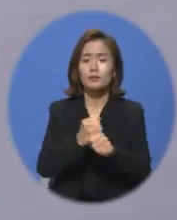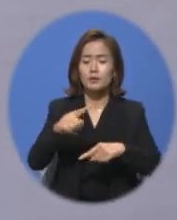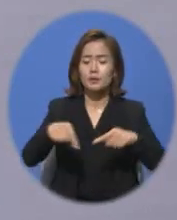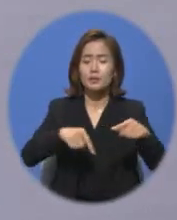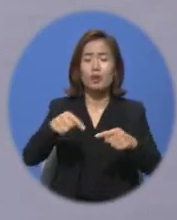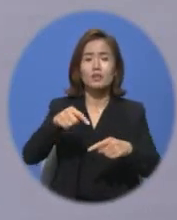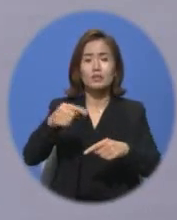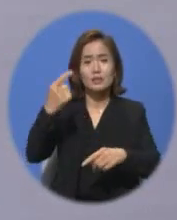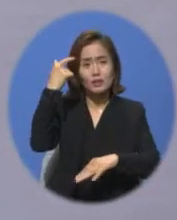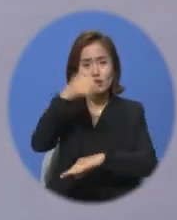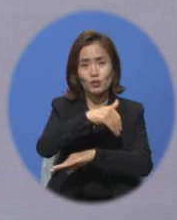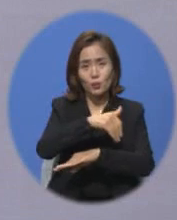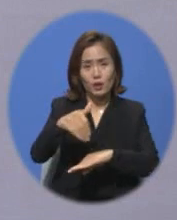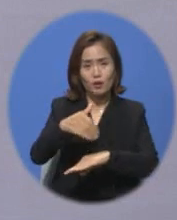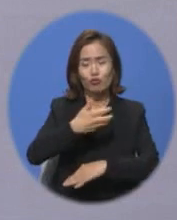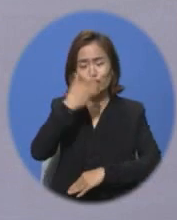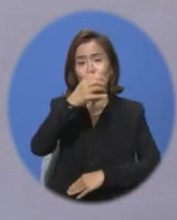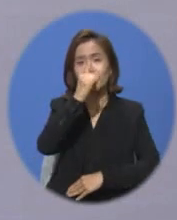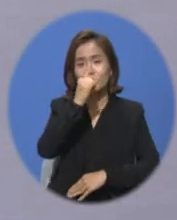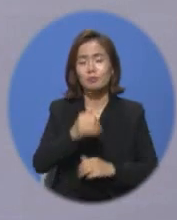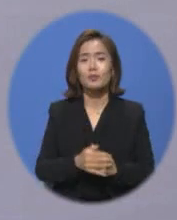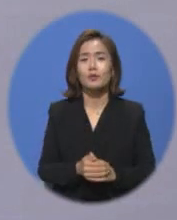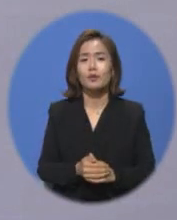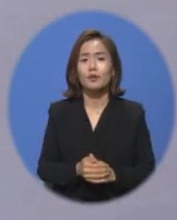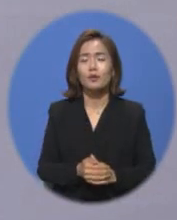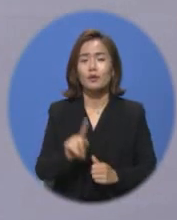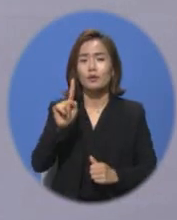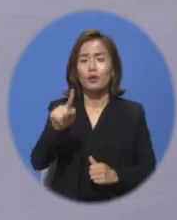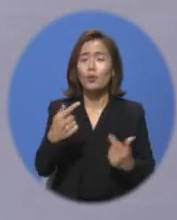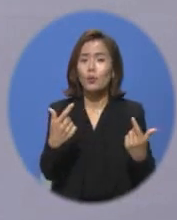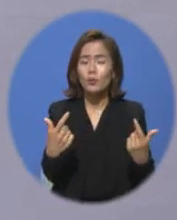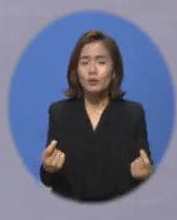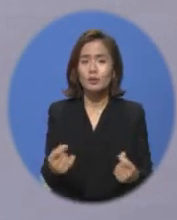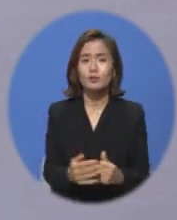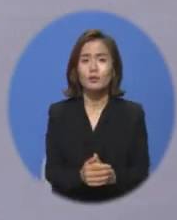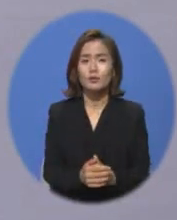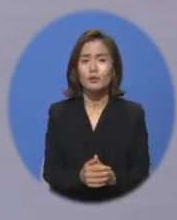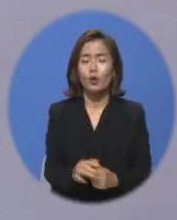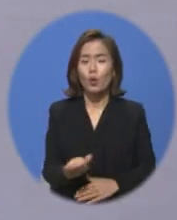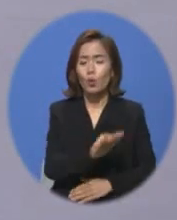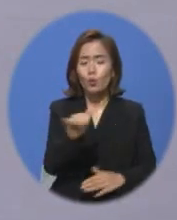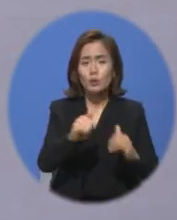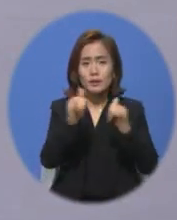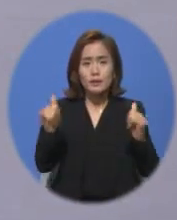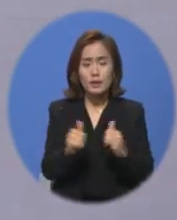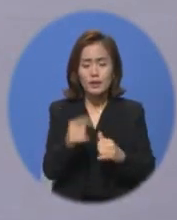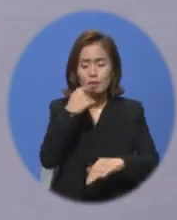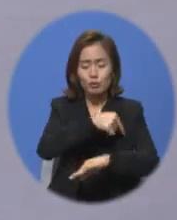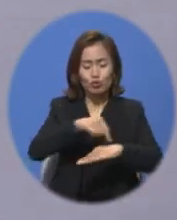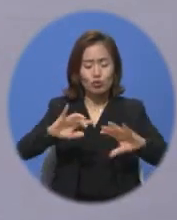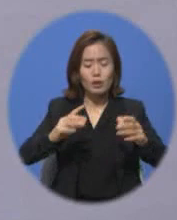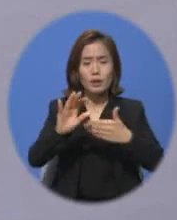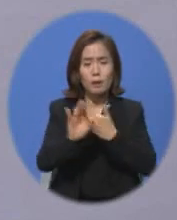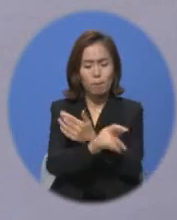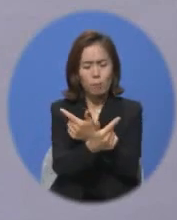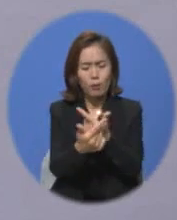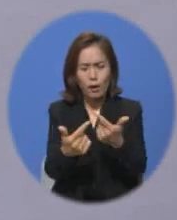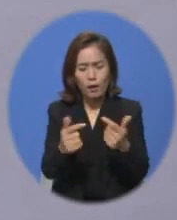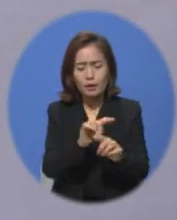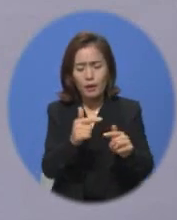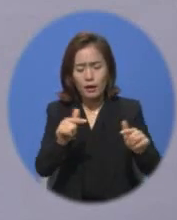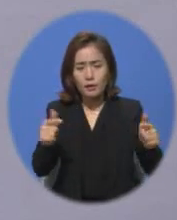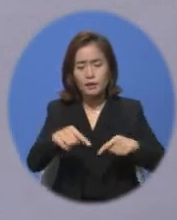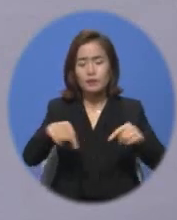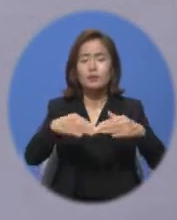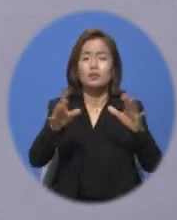있으며 ,그것이제열망입니다. 마찬가지로중요한것은, 우리사회가민주주의